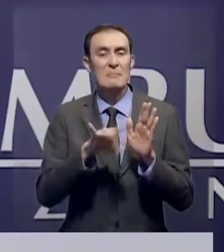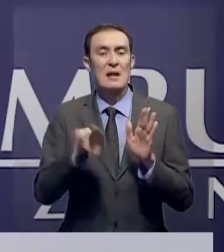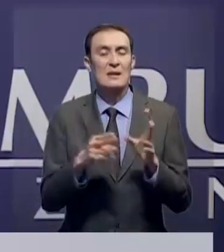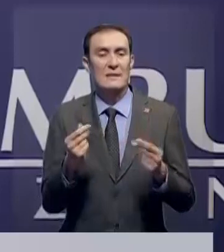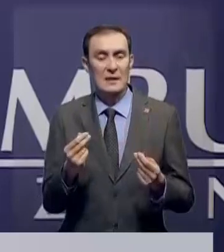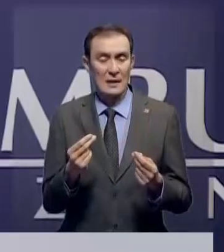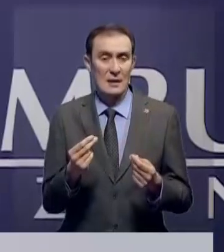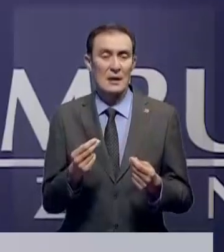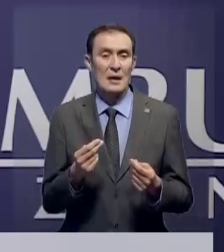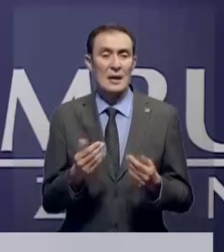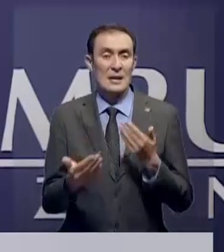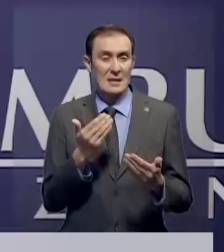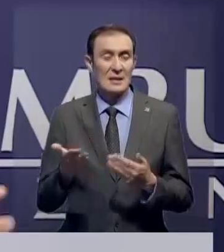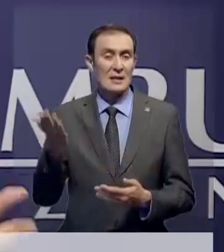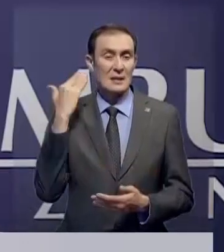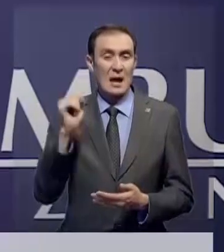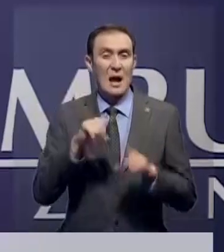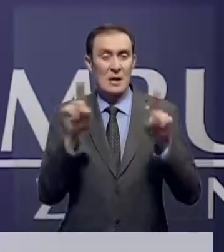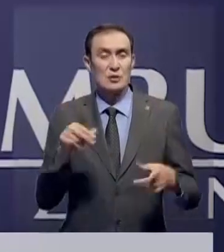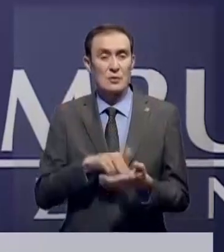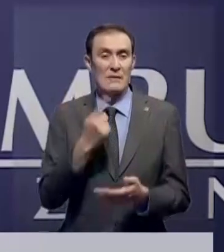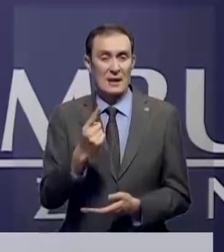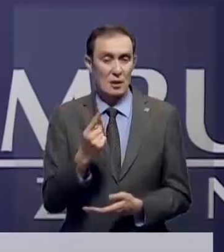миллиардов тенге. Если тогда акция стоила